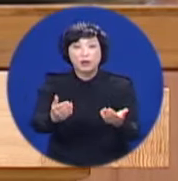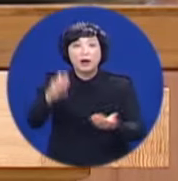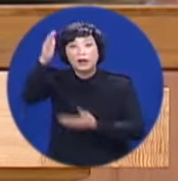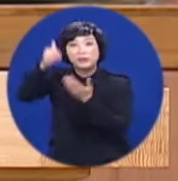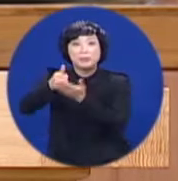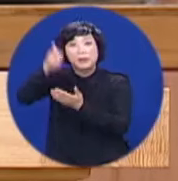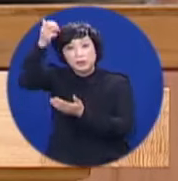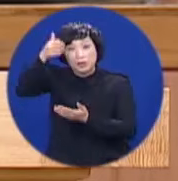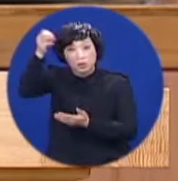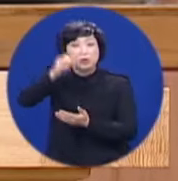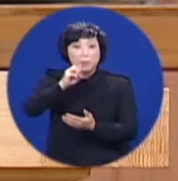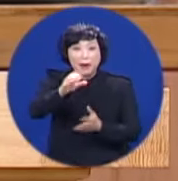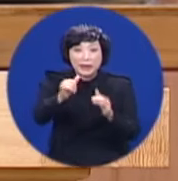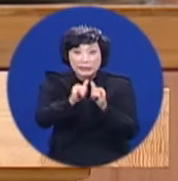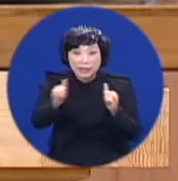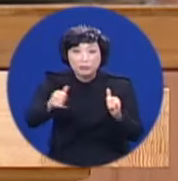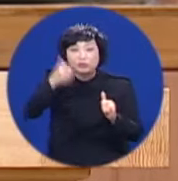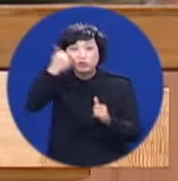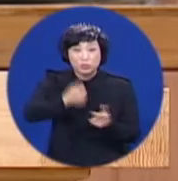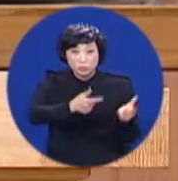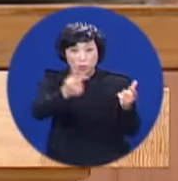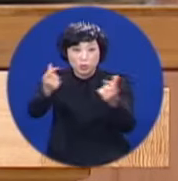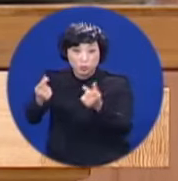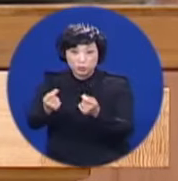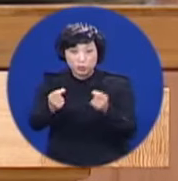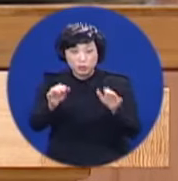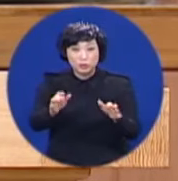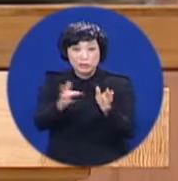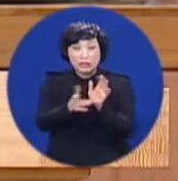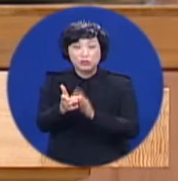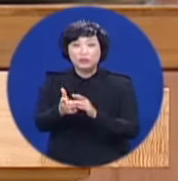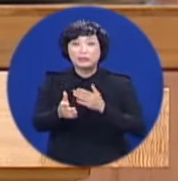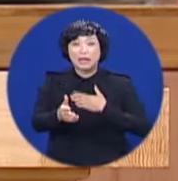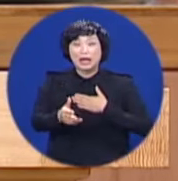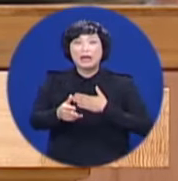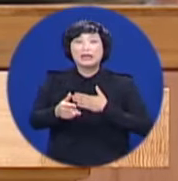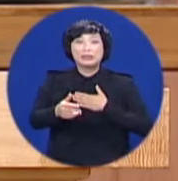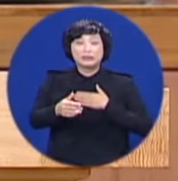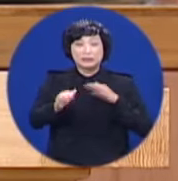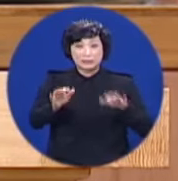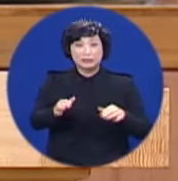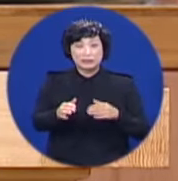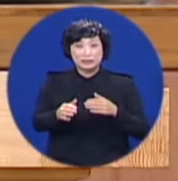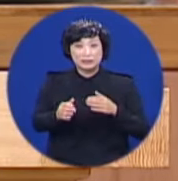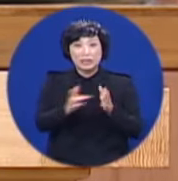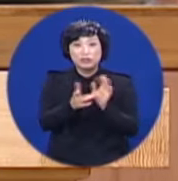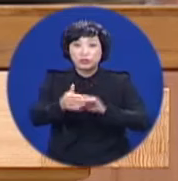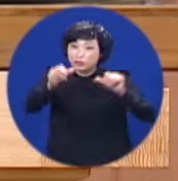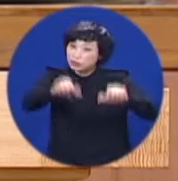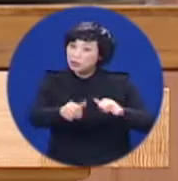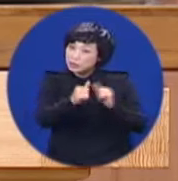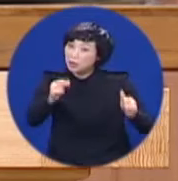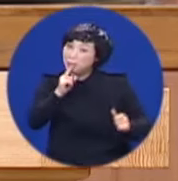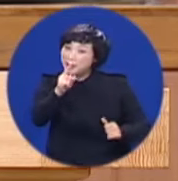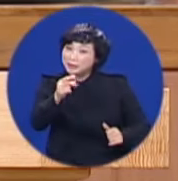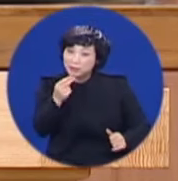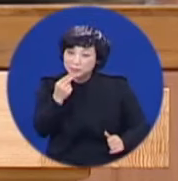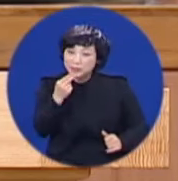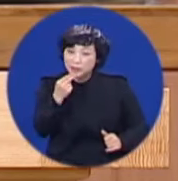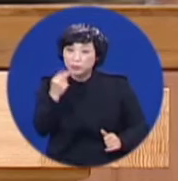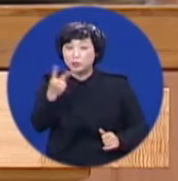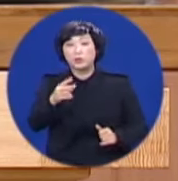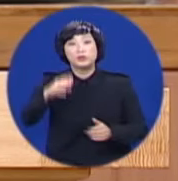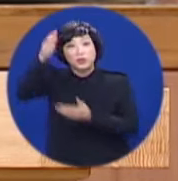하나님의 영으로 말하는 자는 누구든지 예수를 저주할 자라 하지 않는다.